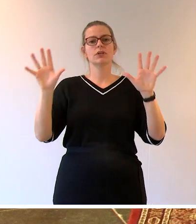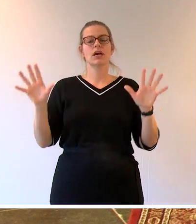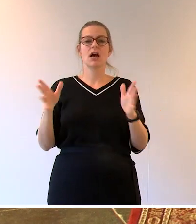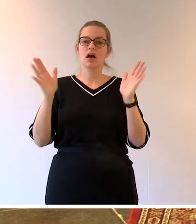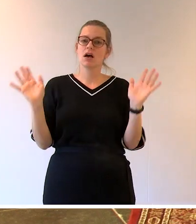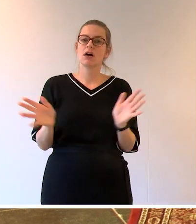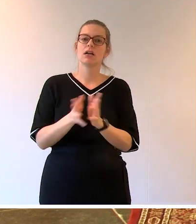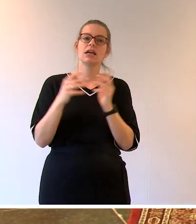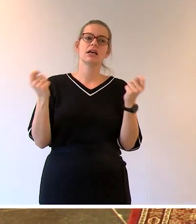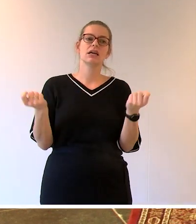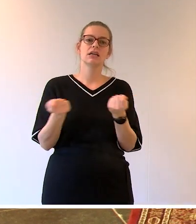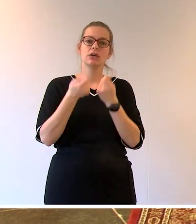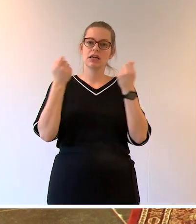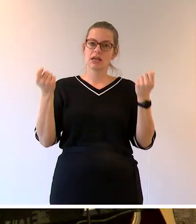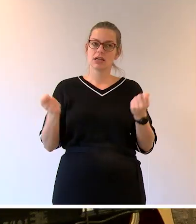halleluja,